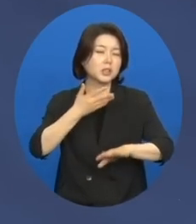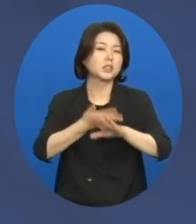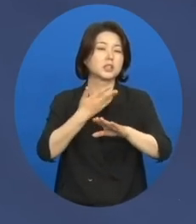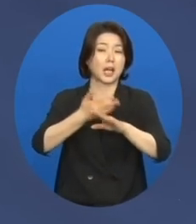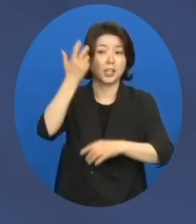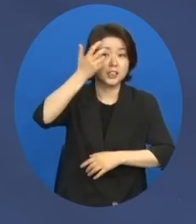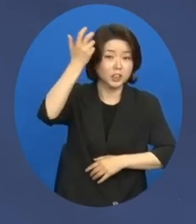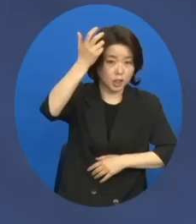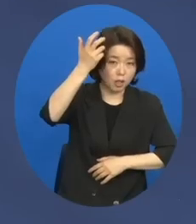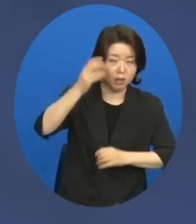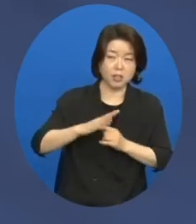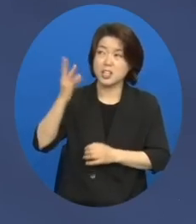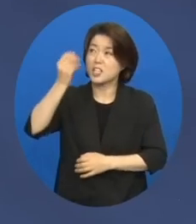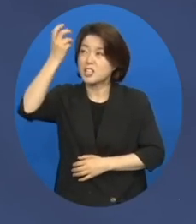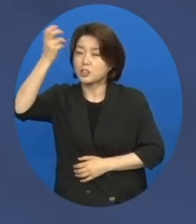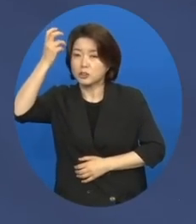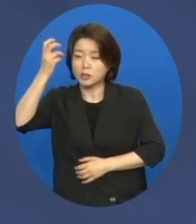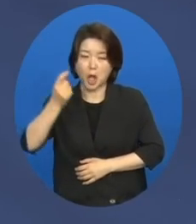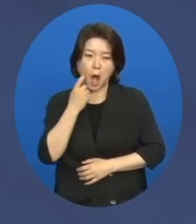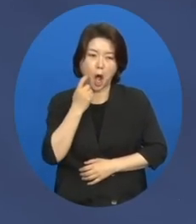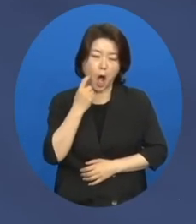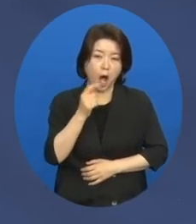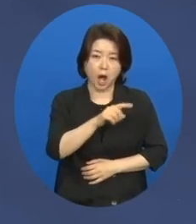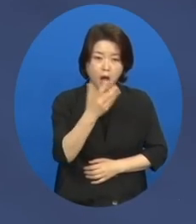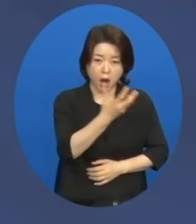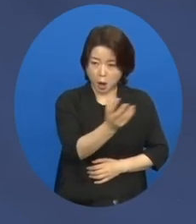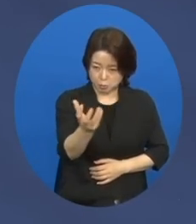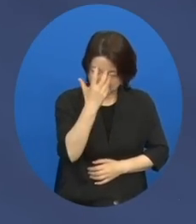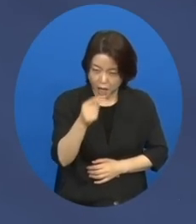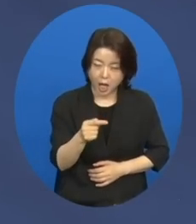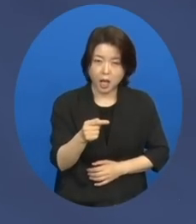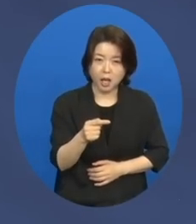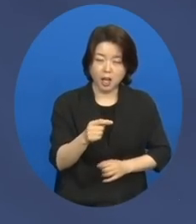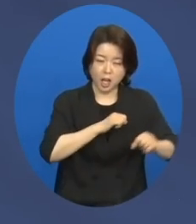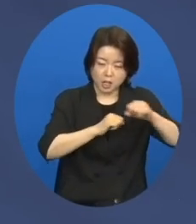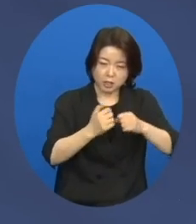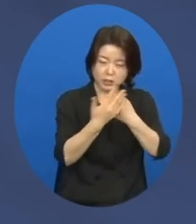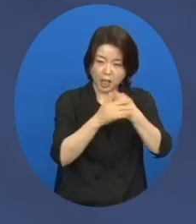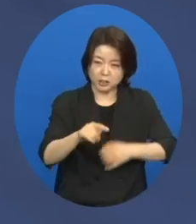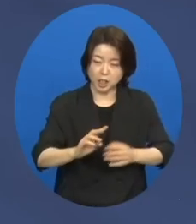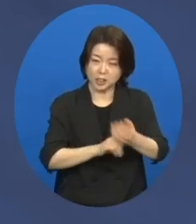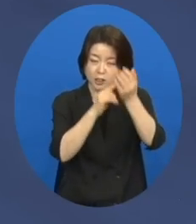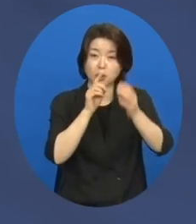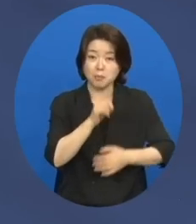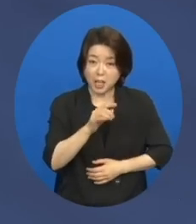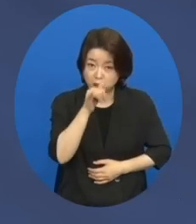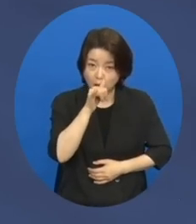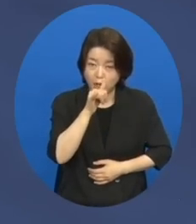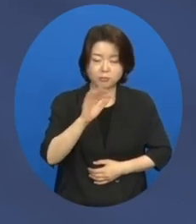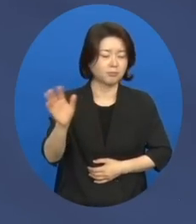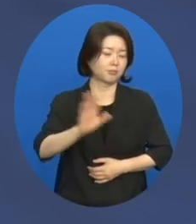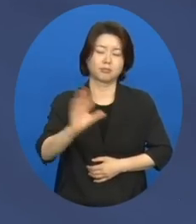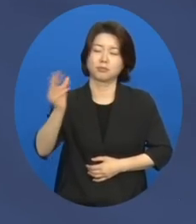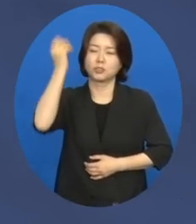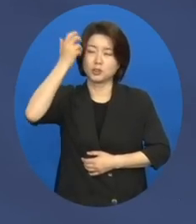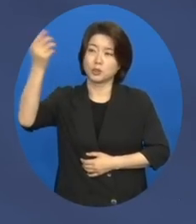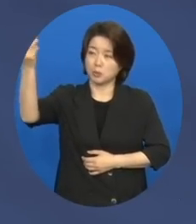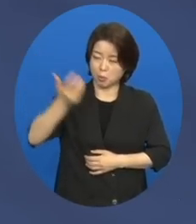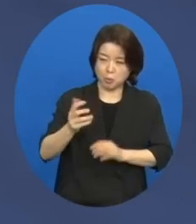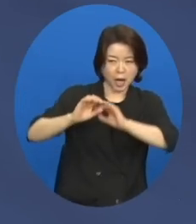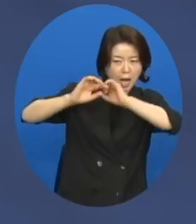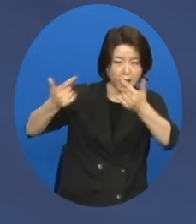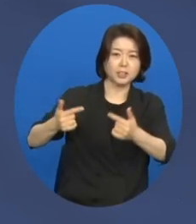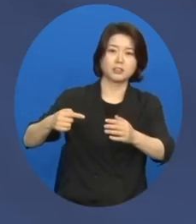영 성령을 위장하지만 성령의 역사라고 말하고 은사라고 말하고 기적이라고 말하는데 성령으로부터 온 것이